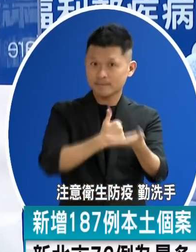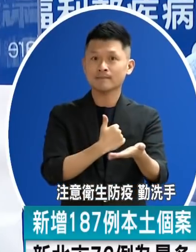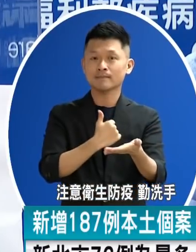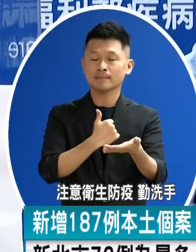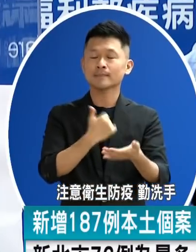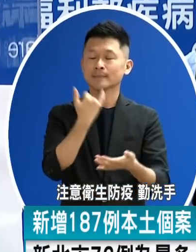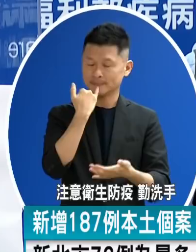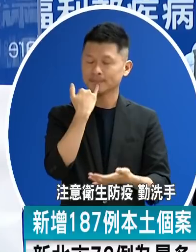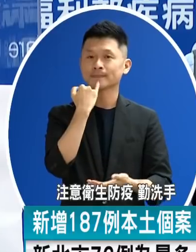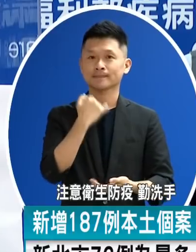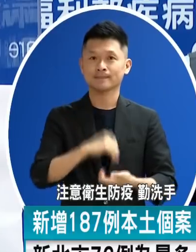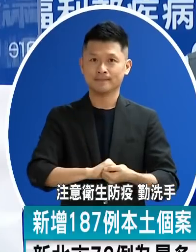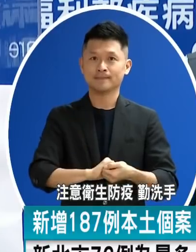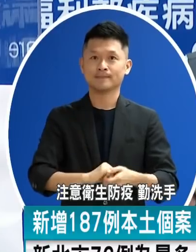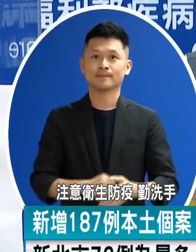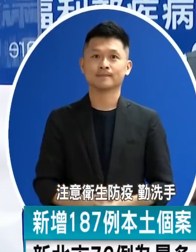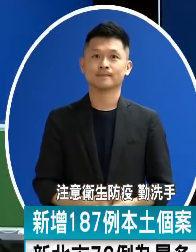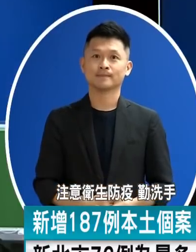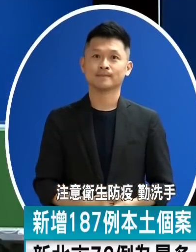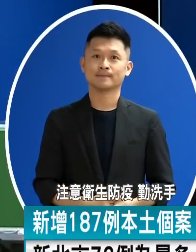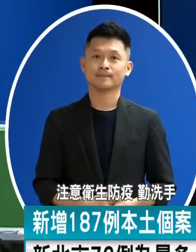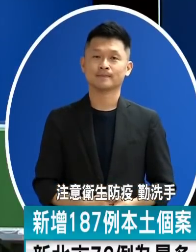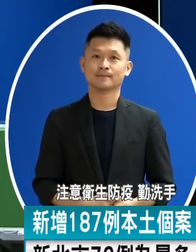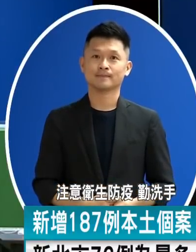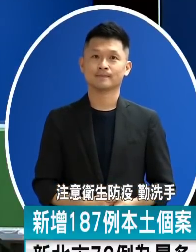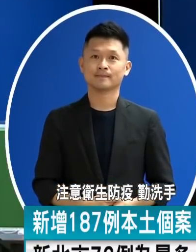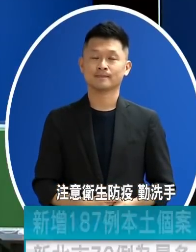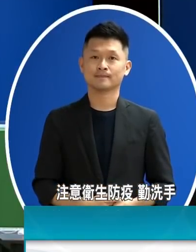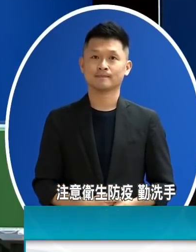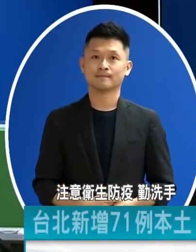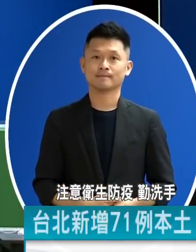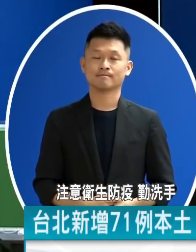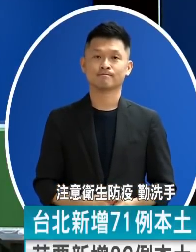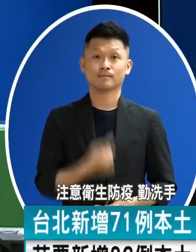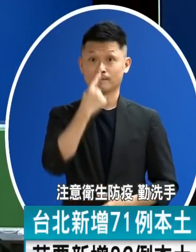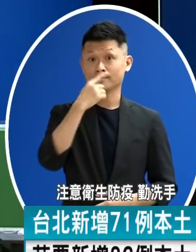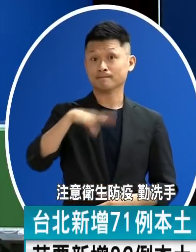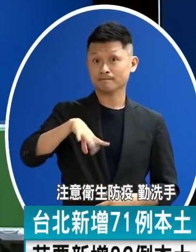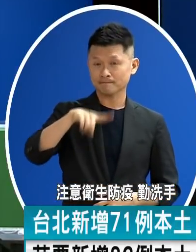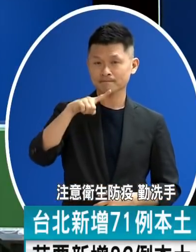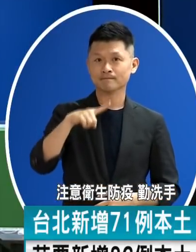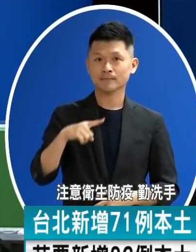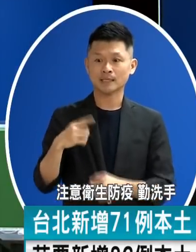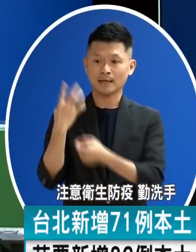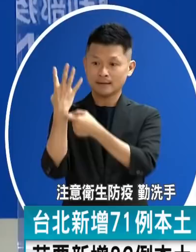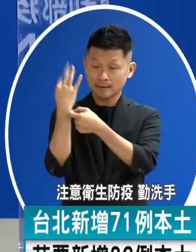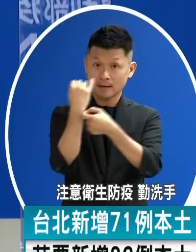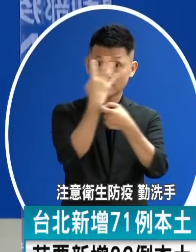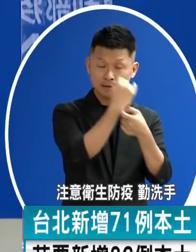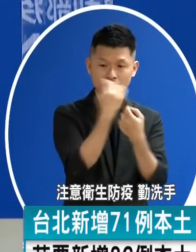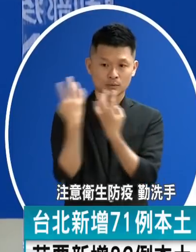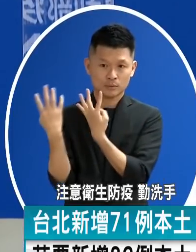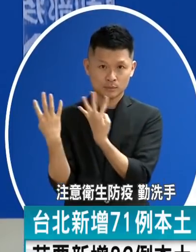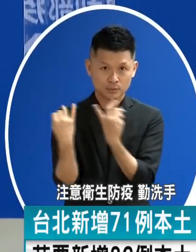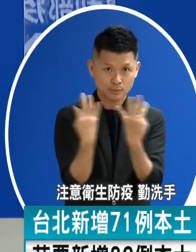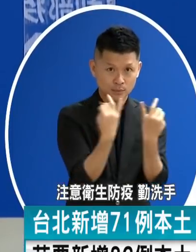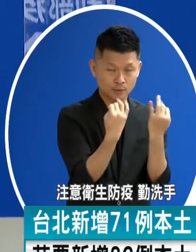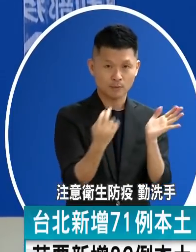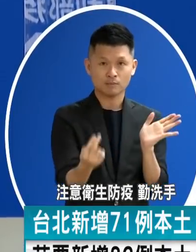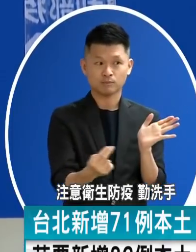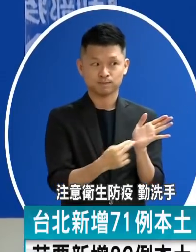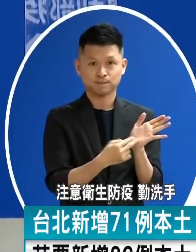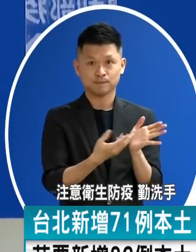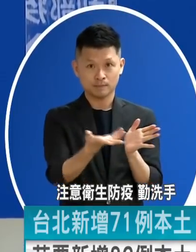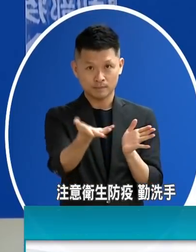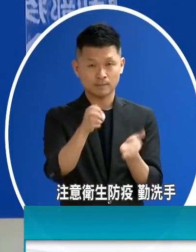哈。还没有完，他们死亡率。 我先用几个年份的数字给大家看